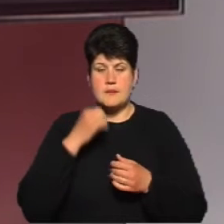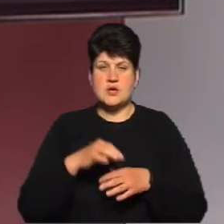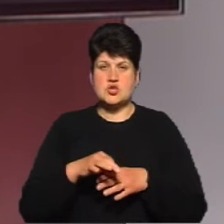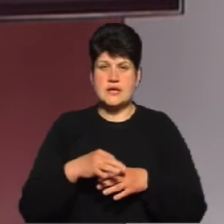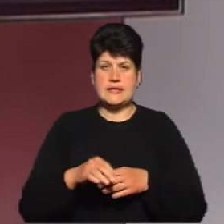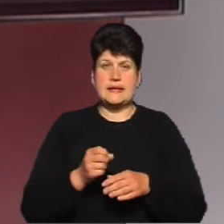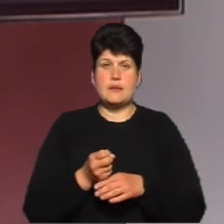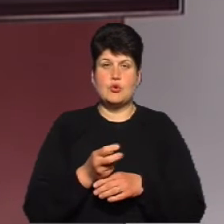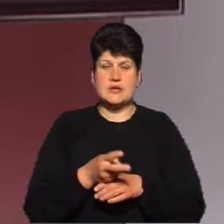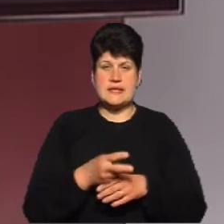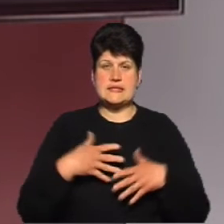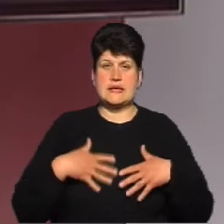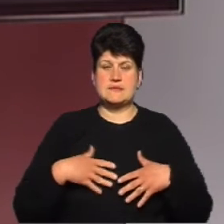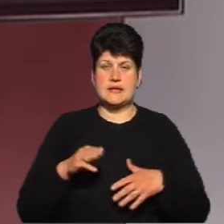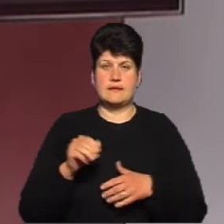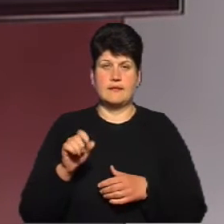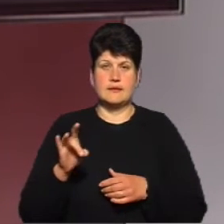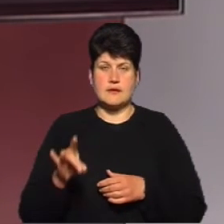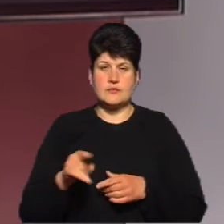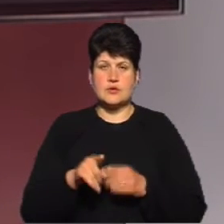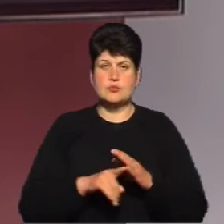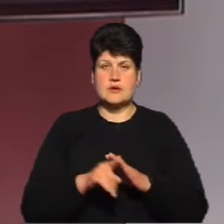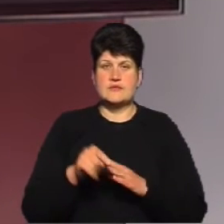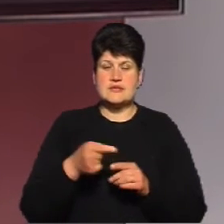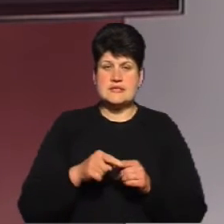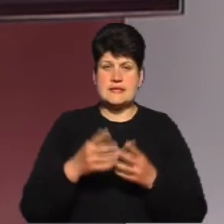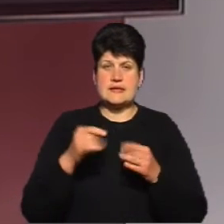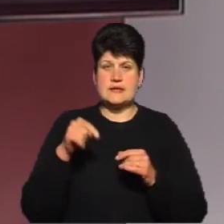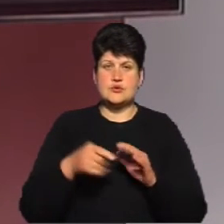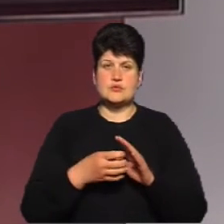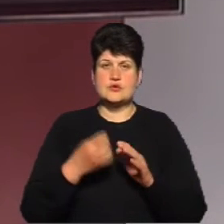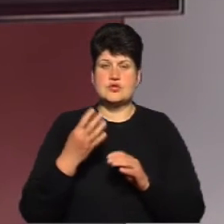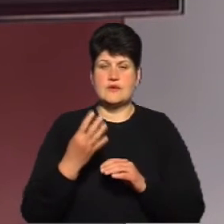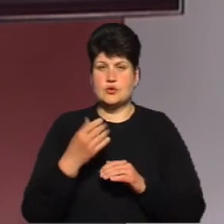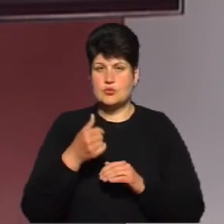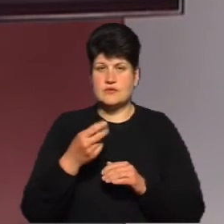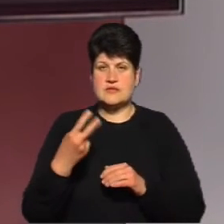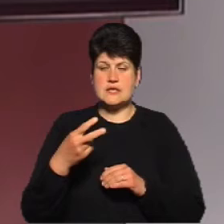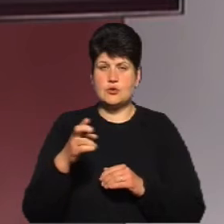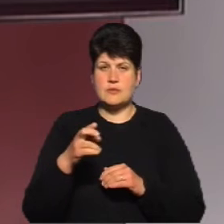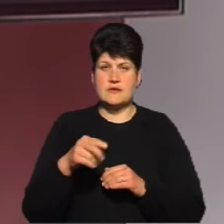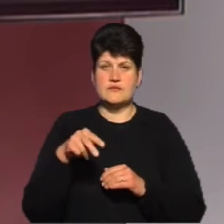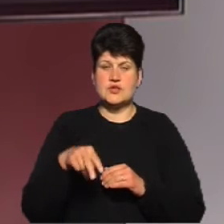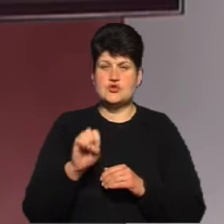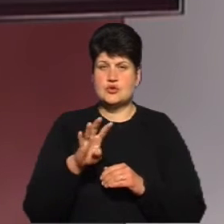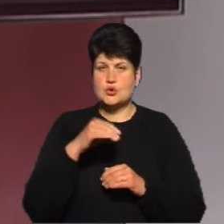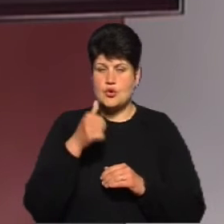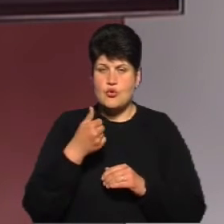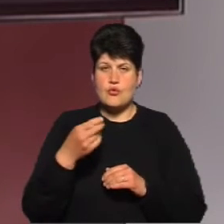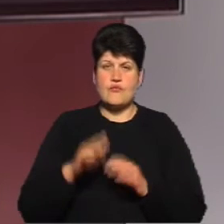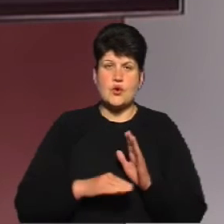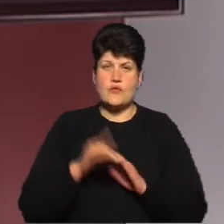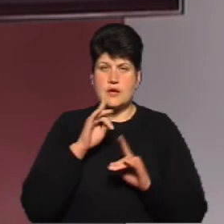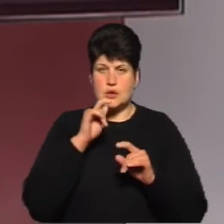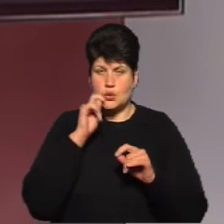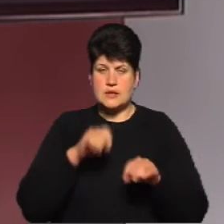Вона розпочалася у цей день 1944 року. 20 березня 2014-го Верховна Рада України прийняла постанову